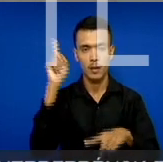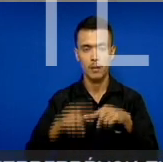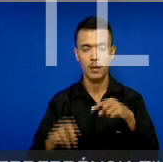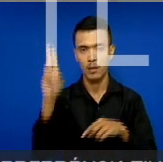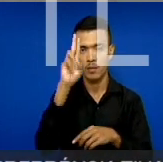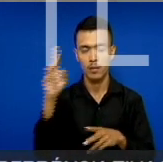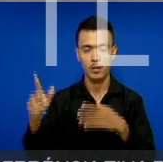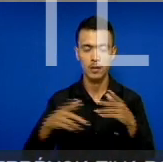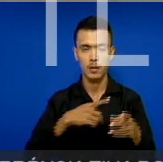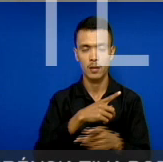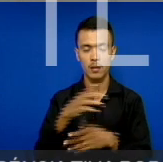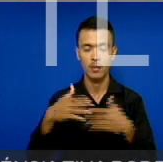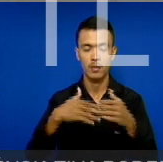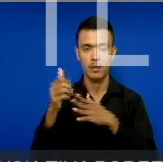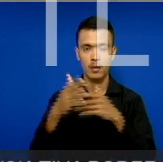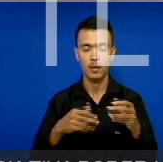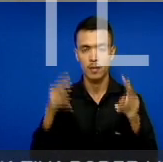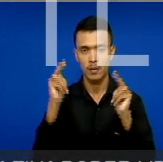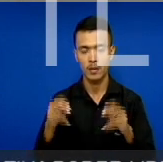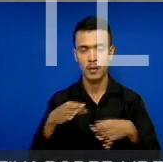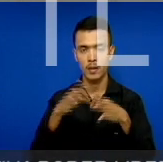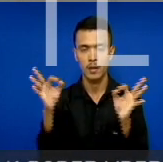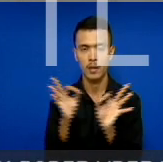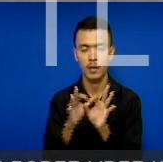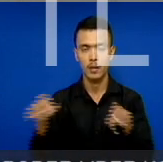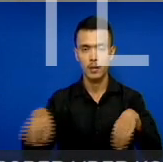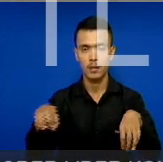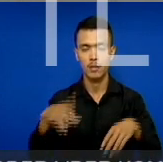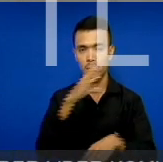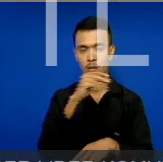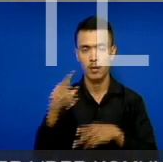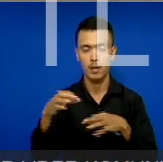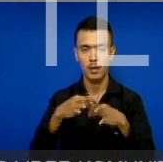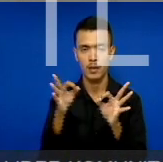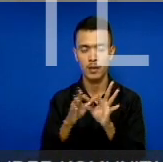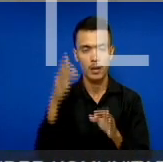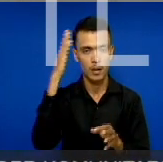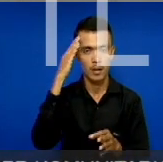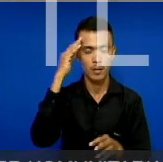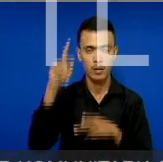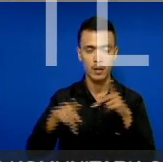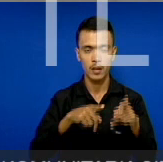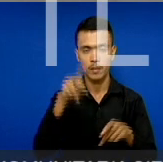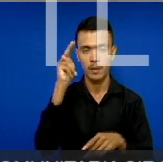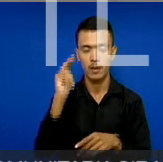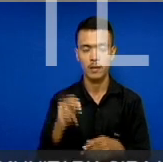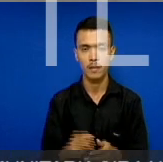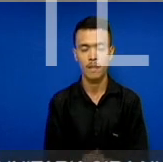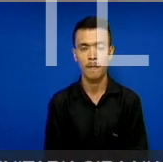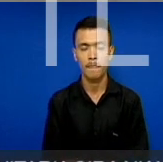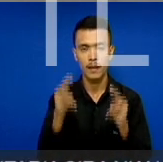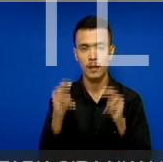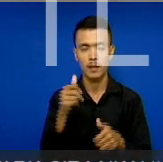servizu pertence un insa ma kita hadia sistema. Hadia mentali dari mana na tu be ubrika emane. Tuh momentu ini tinggal